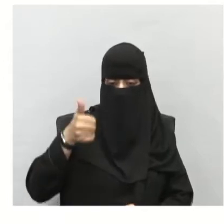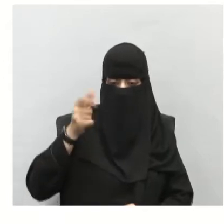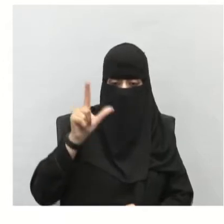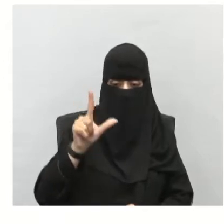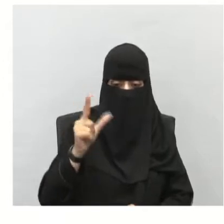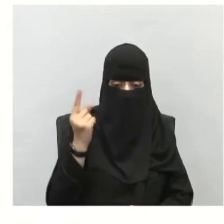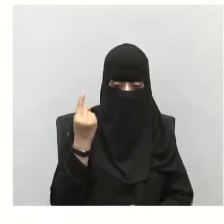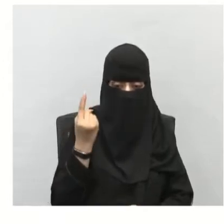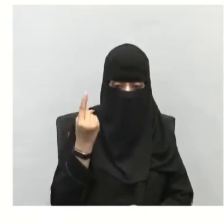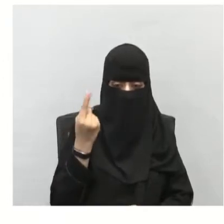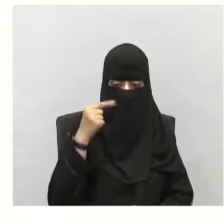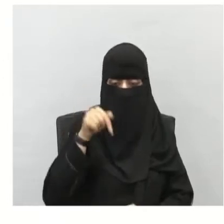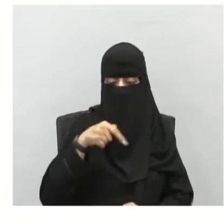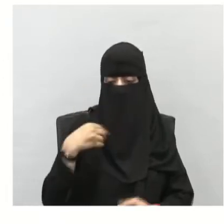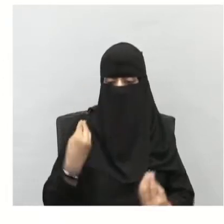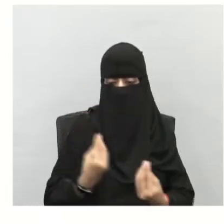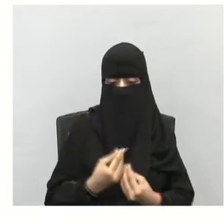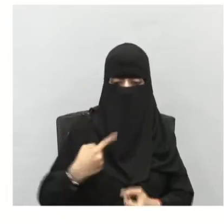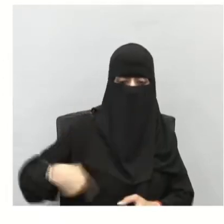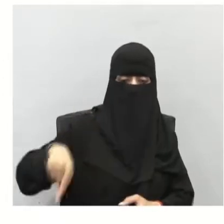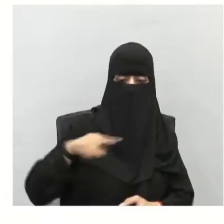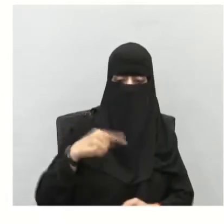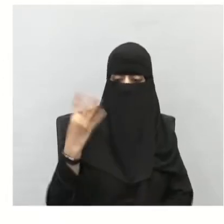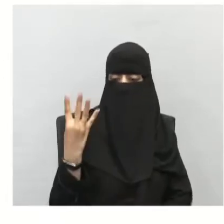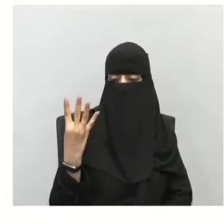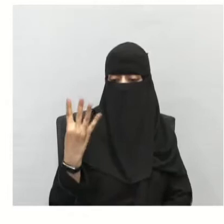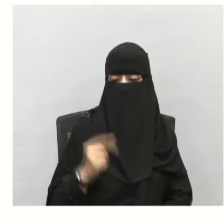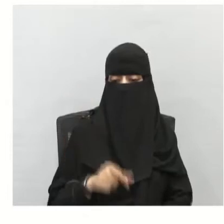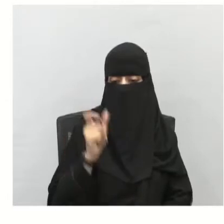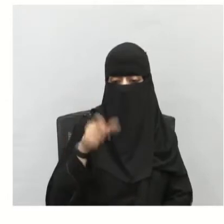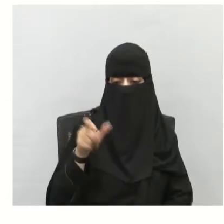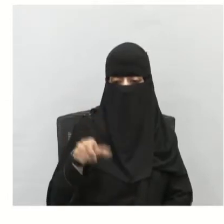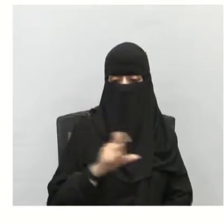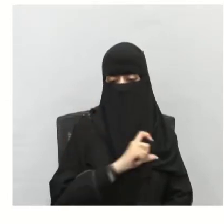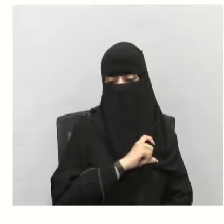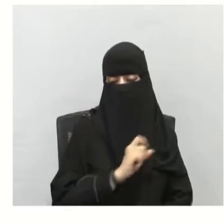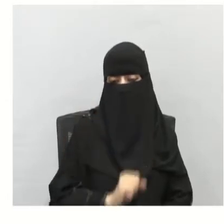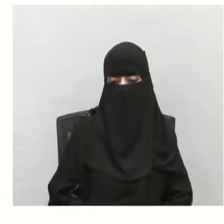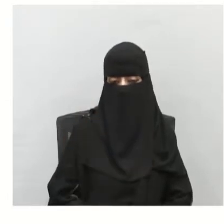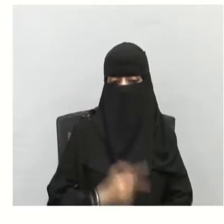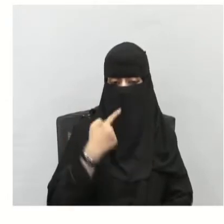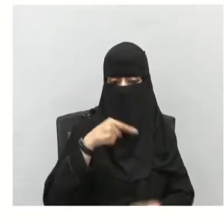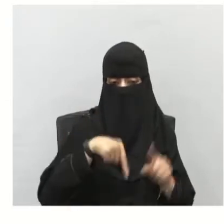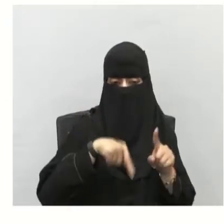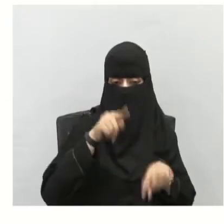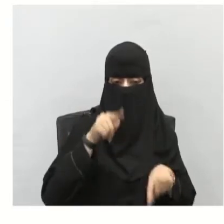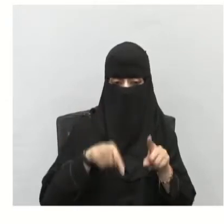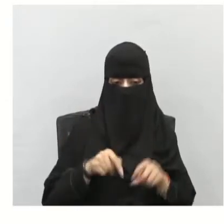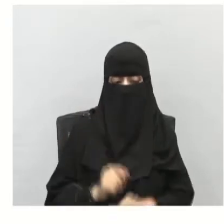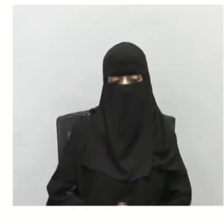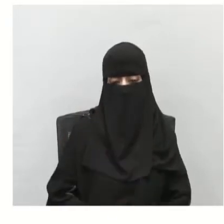يلا، كيف سأجد كم ريالا مع الأولاد الأربعة؟ ولدي هنا المعطيات في هذا الرسم البياني.